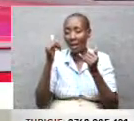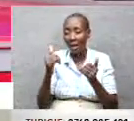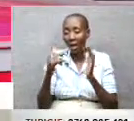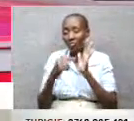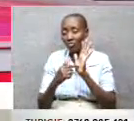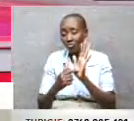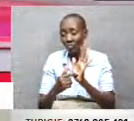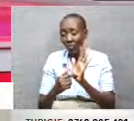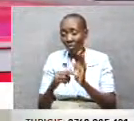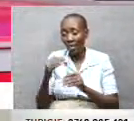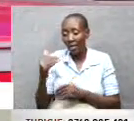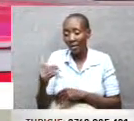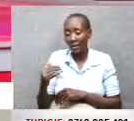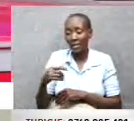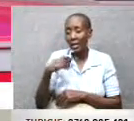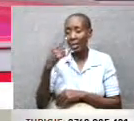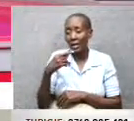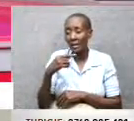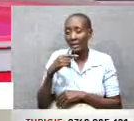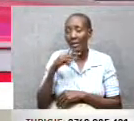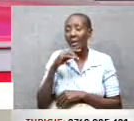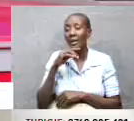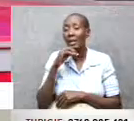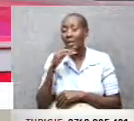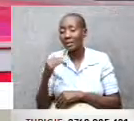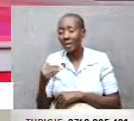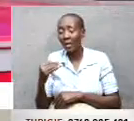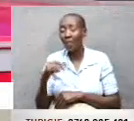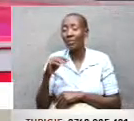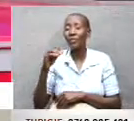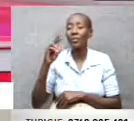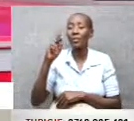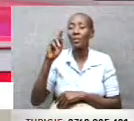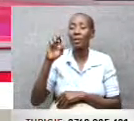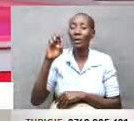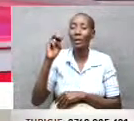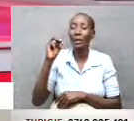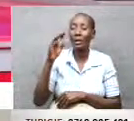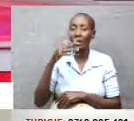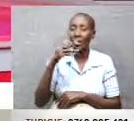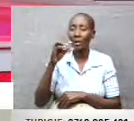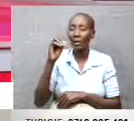za aliyesemekana kuwa mtoto wa mwenda zake mbunge wa Kibra Ken Okoth zimeonyesha kuwa asilimia